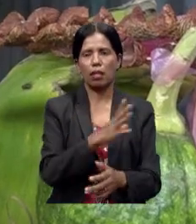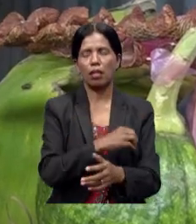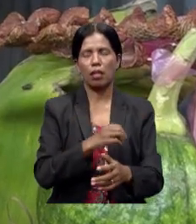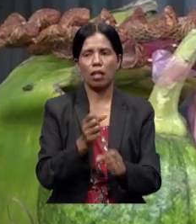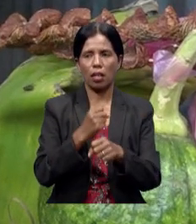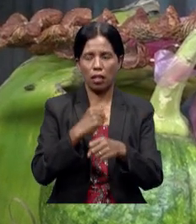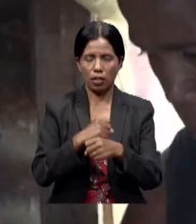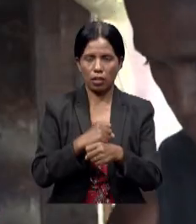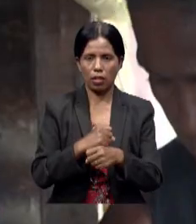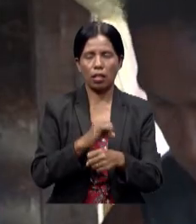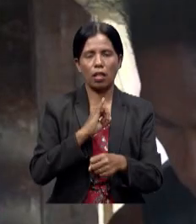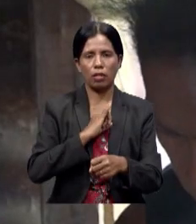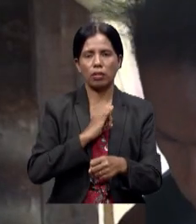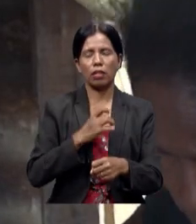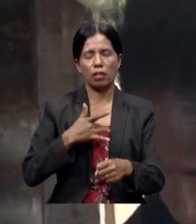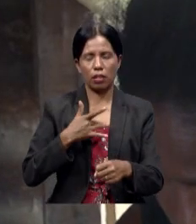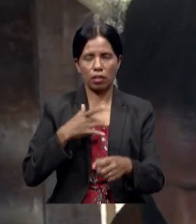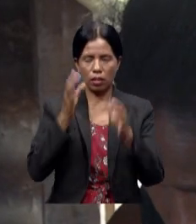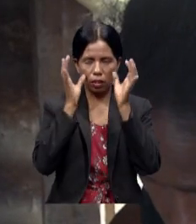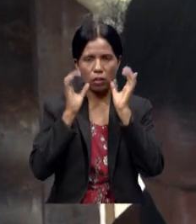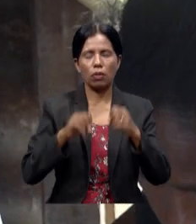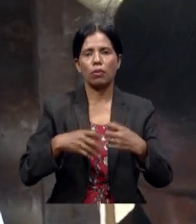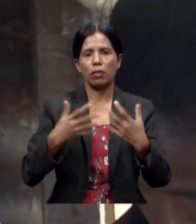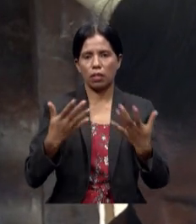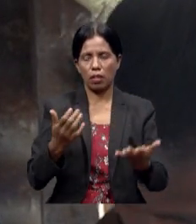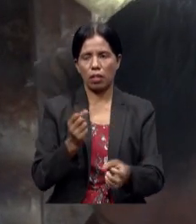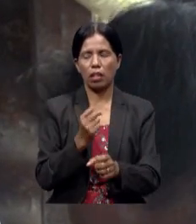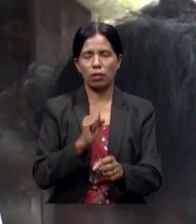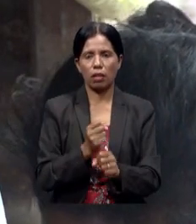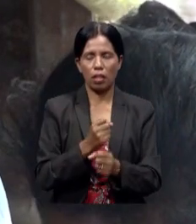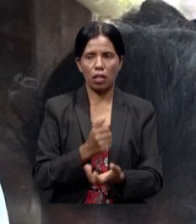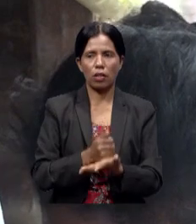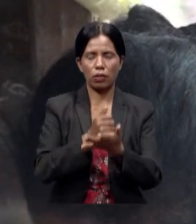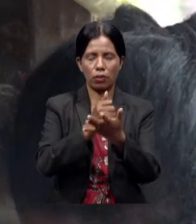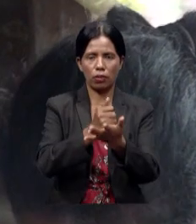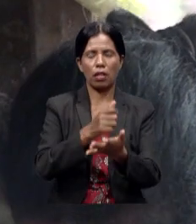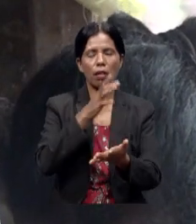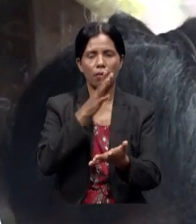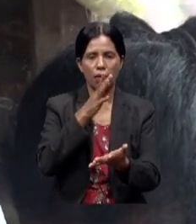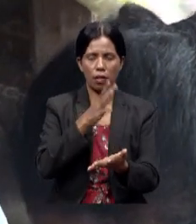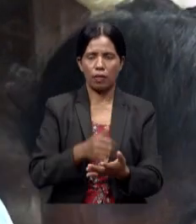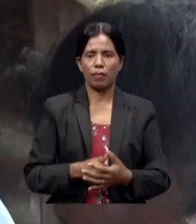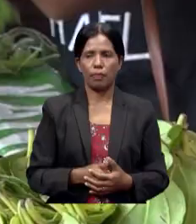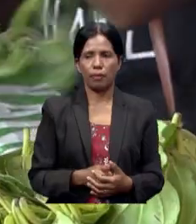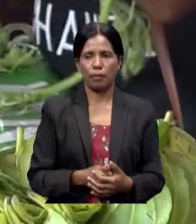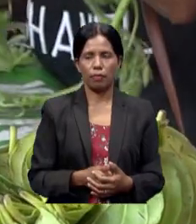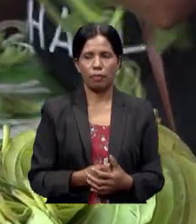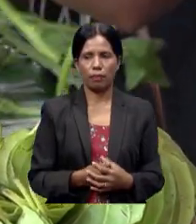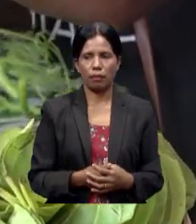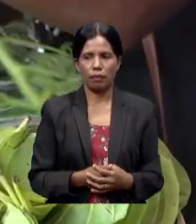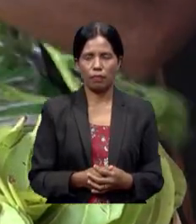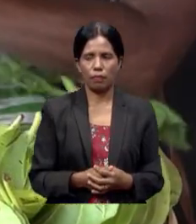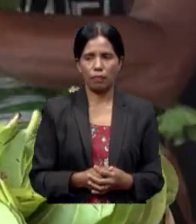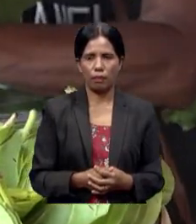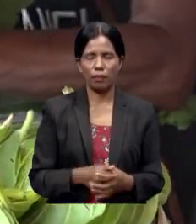sana cinta lah dia tu tato insa halo sa perita tu celun yang celu lah dia hawa